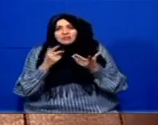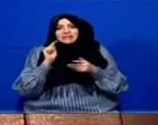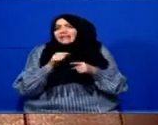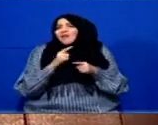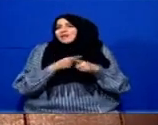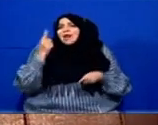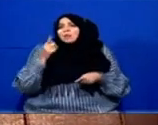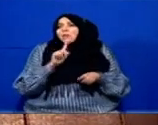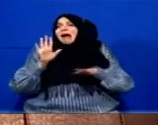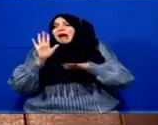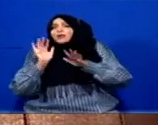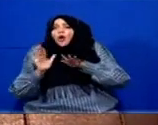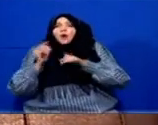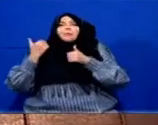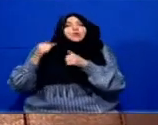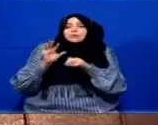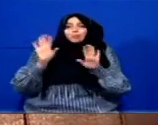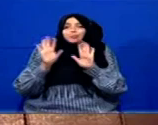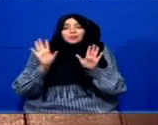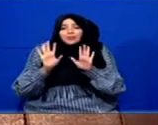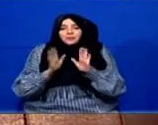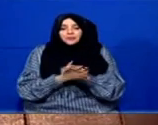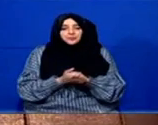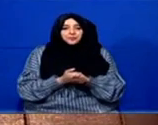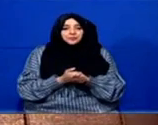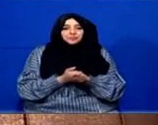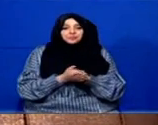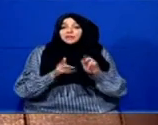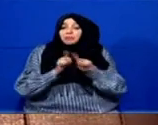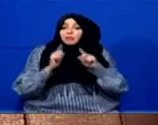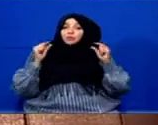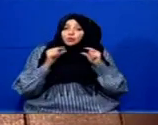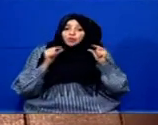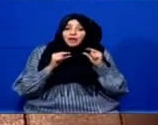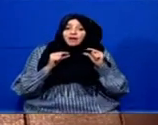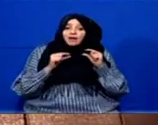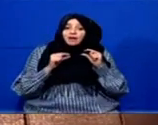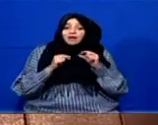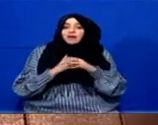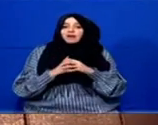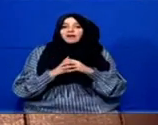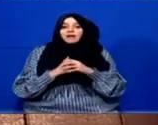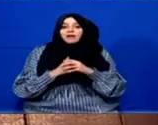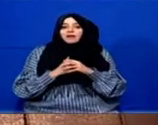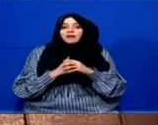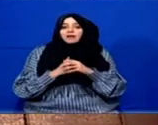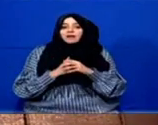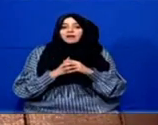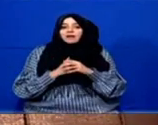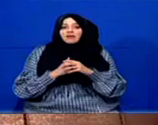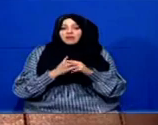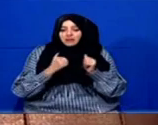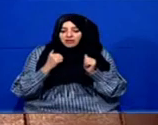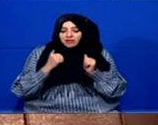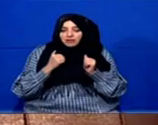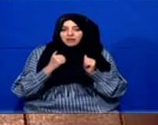والسنه وكذلك ما ورد في السنه على ان يكون ثابتا همم يعني